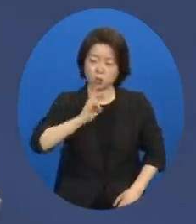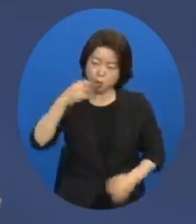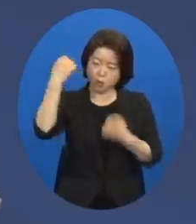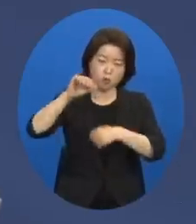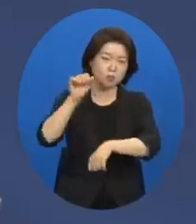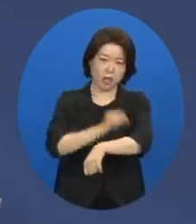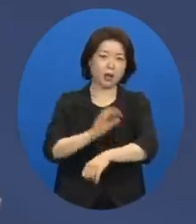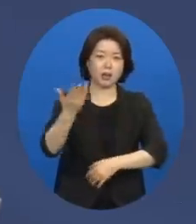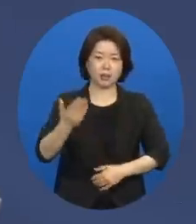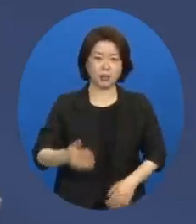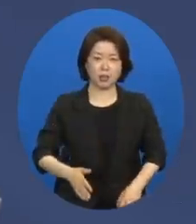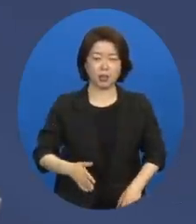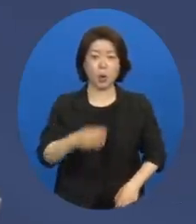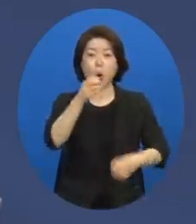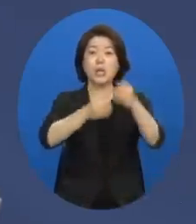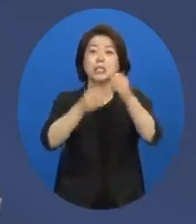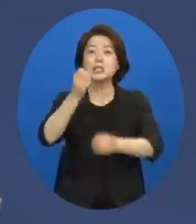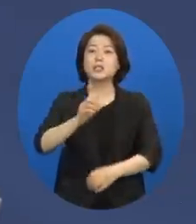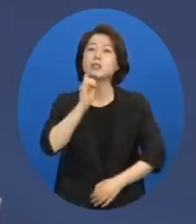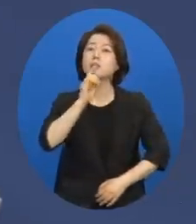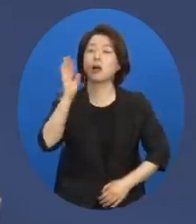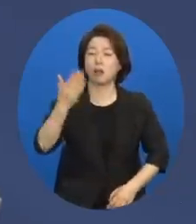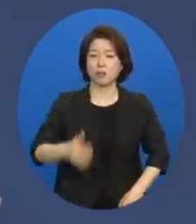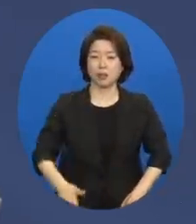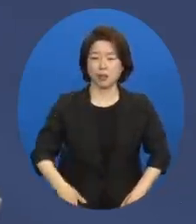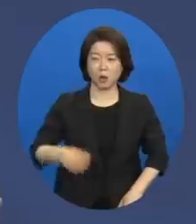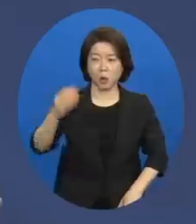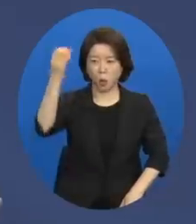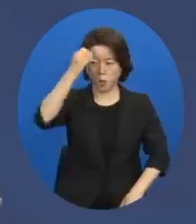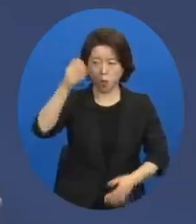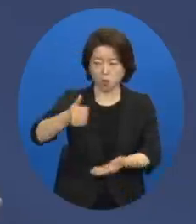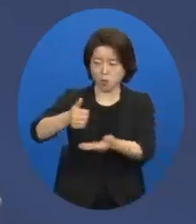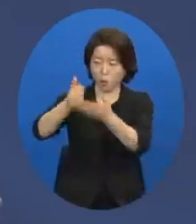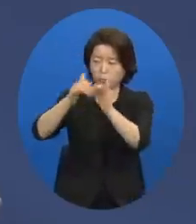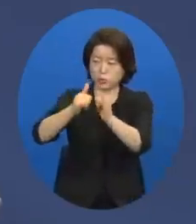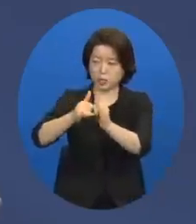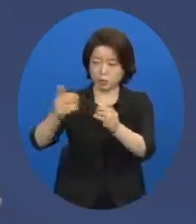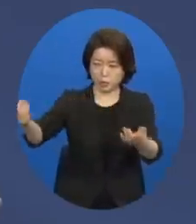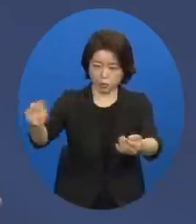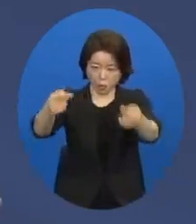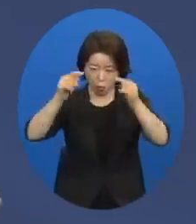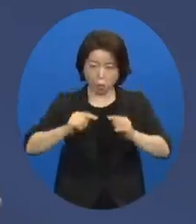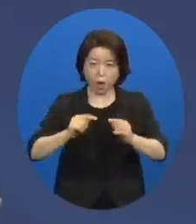되고요. 시 할 줄 알고 그래야 고급 손님들하고 이렇게 쉽게 말하면